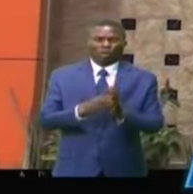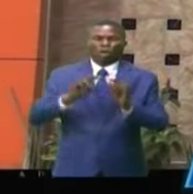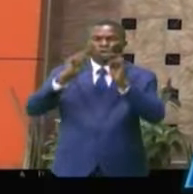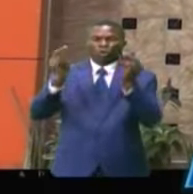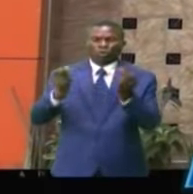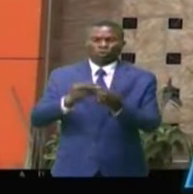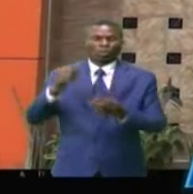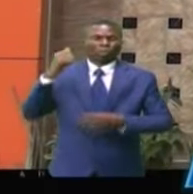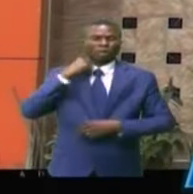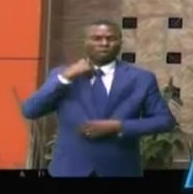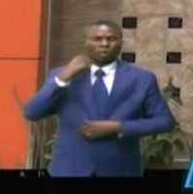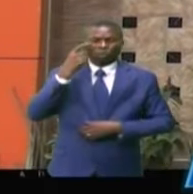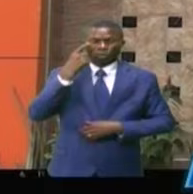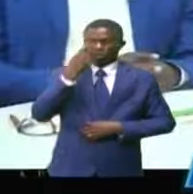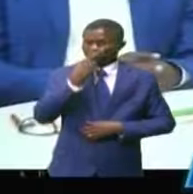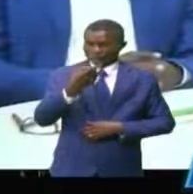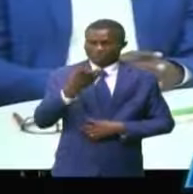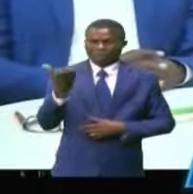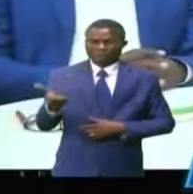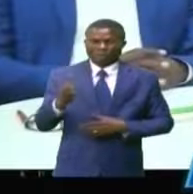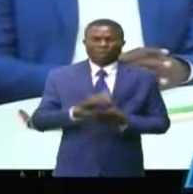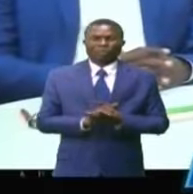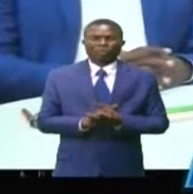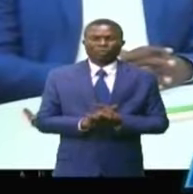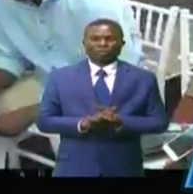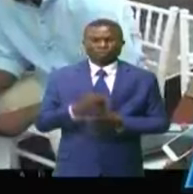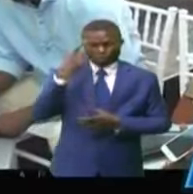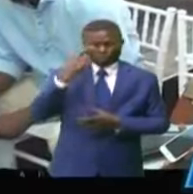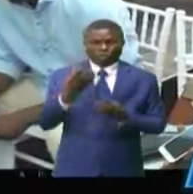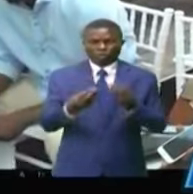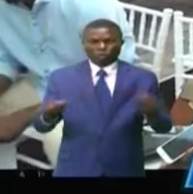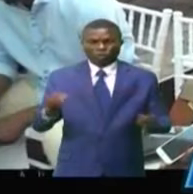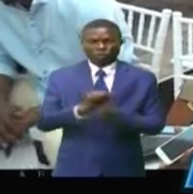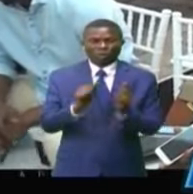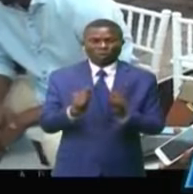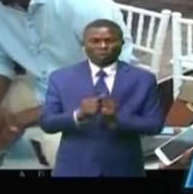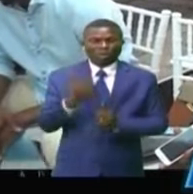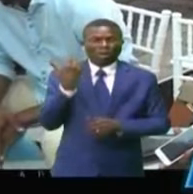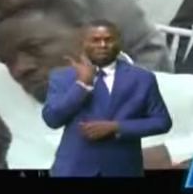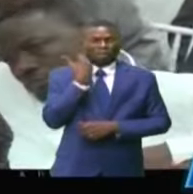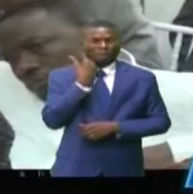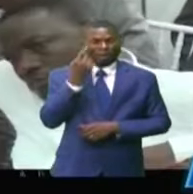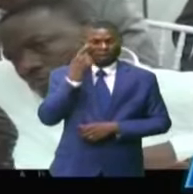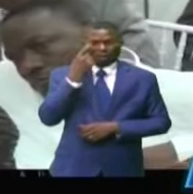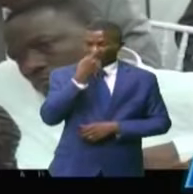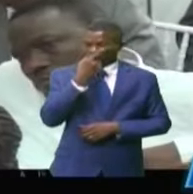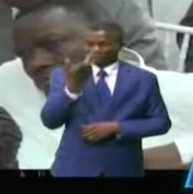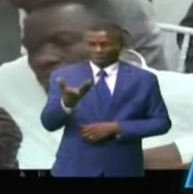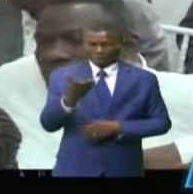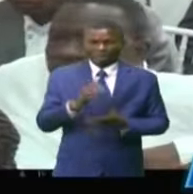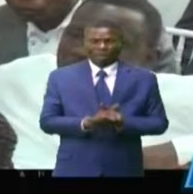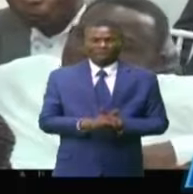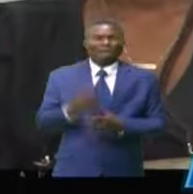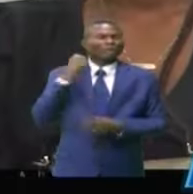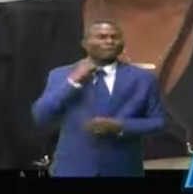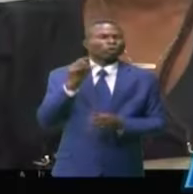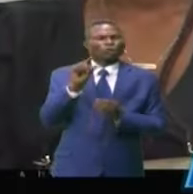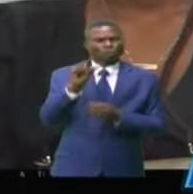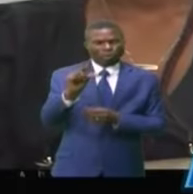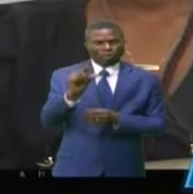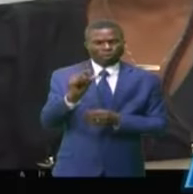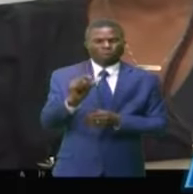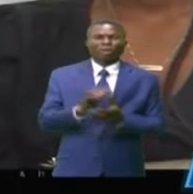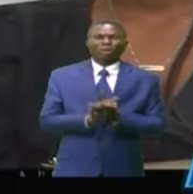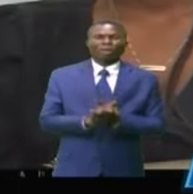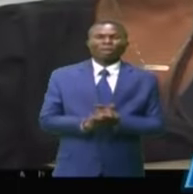Nursing University, ou Union Sigle. Pour pallier à la déficience du nombre réduit des professionnels dans ce domaine de la santé, l'ONU